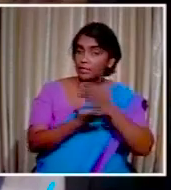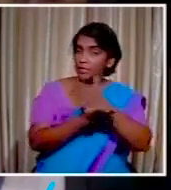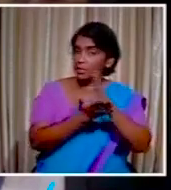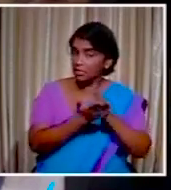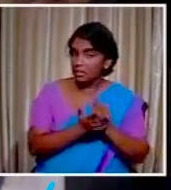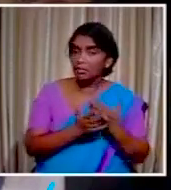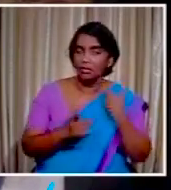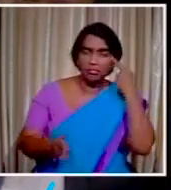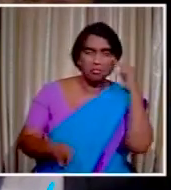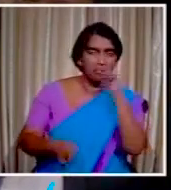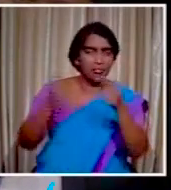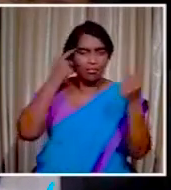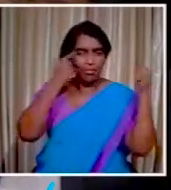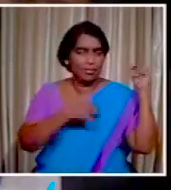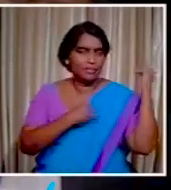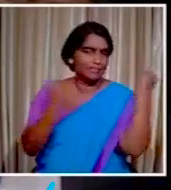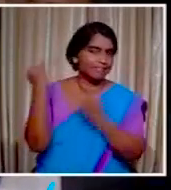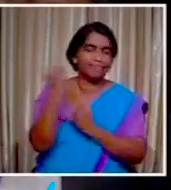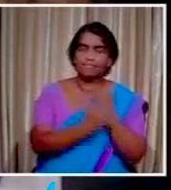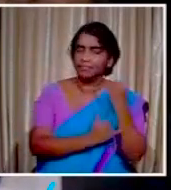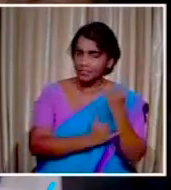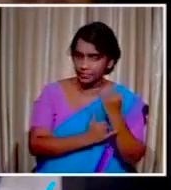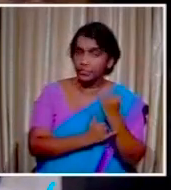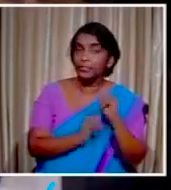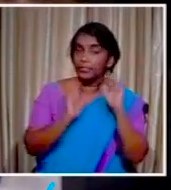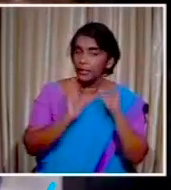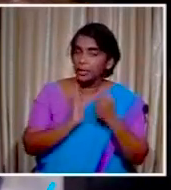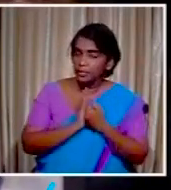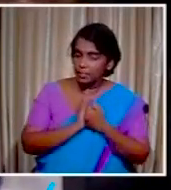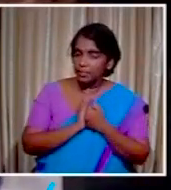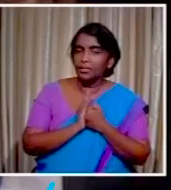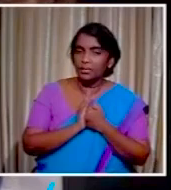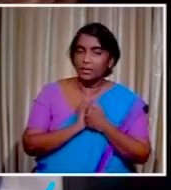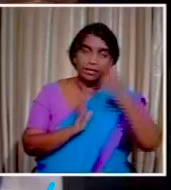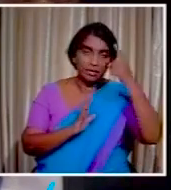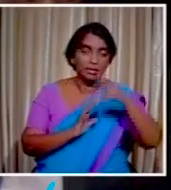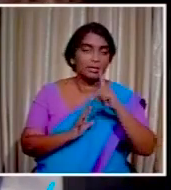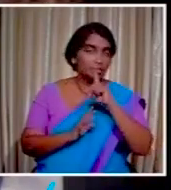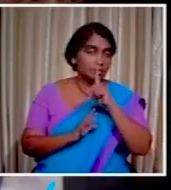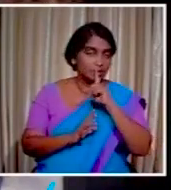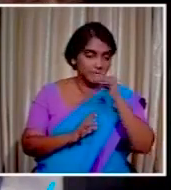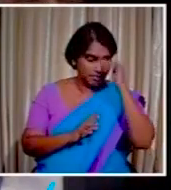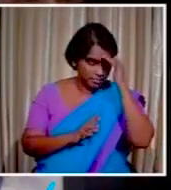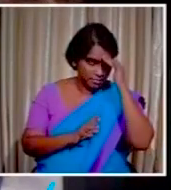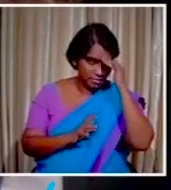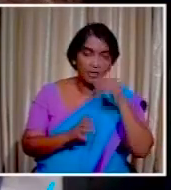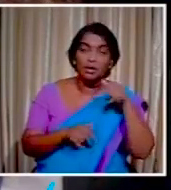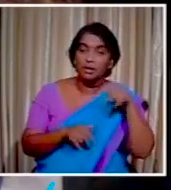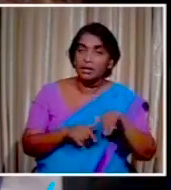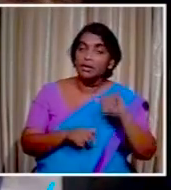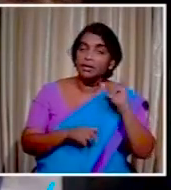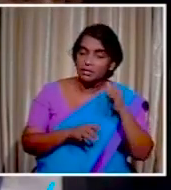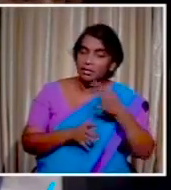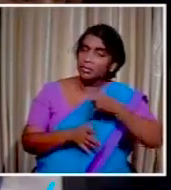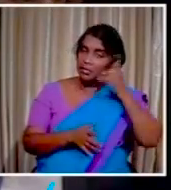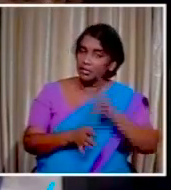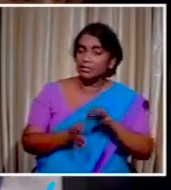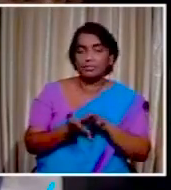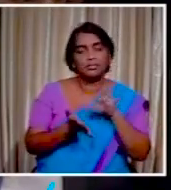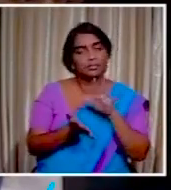අපි ඇඟිල්ල දික් කරගන්නවා එකිනෙකාට. හැබැයි ගරු මුලාසනේ නියෝජ්‍ය කාර්ක සභාපතිතුමනි මේ සමහර තීන්දුව